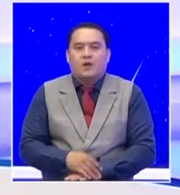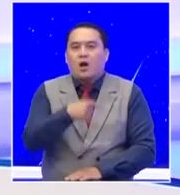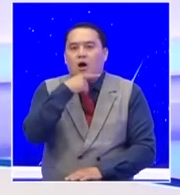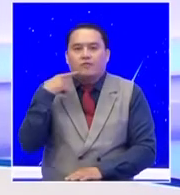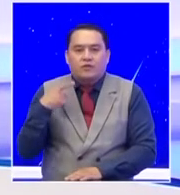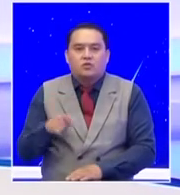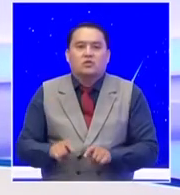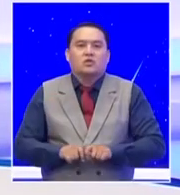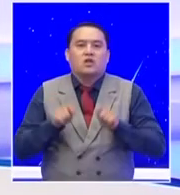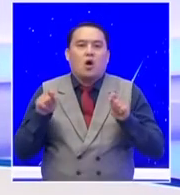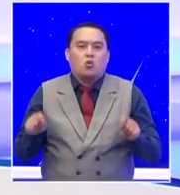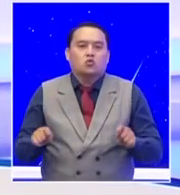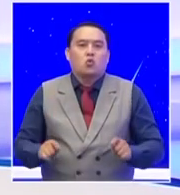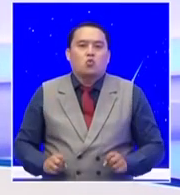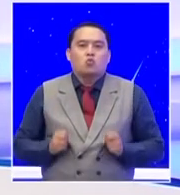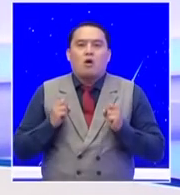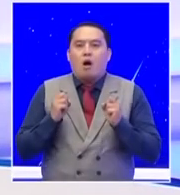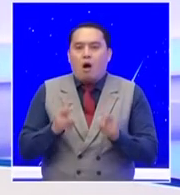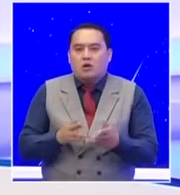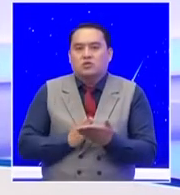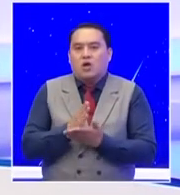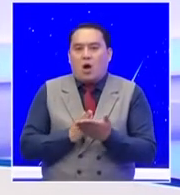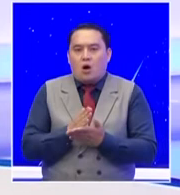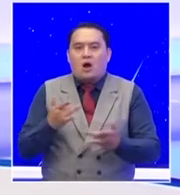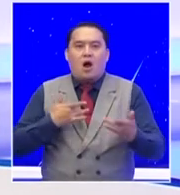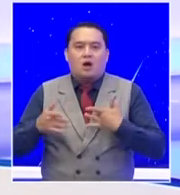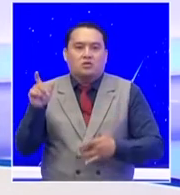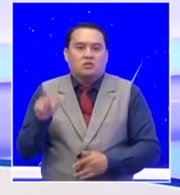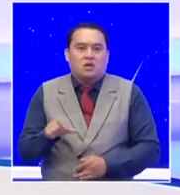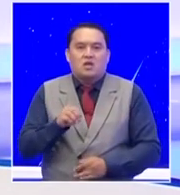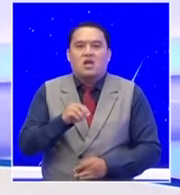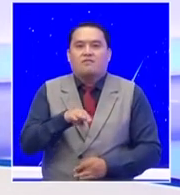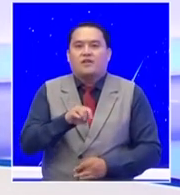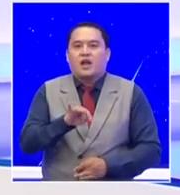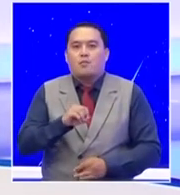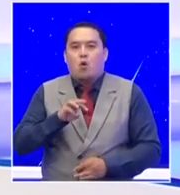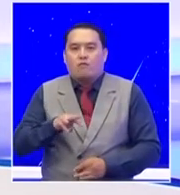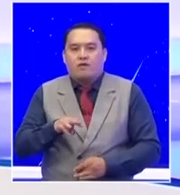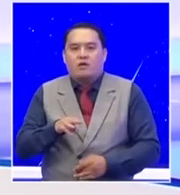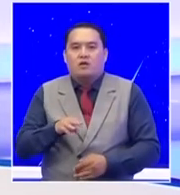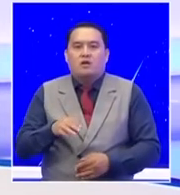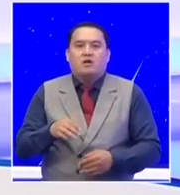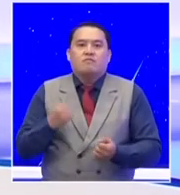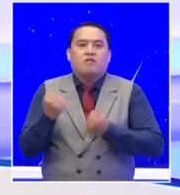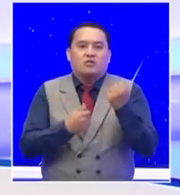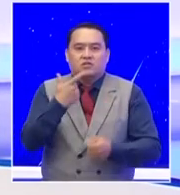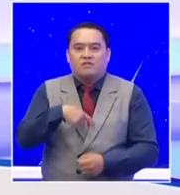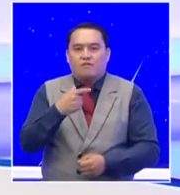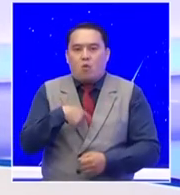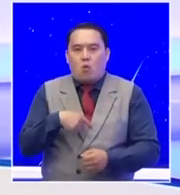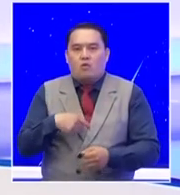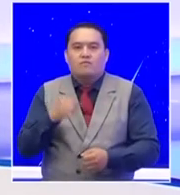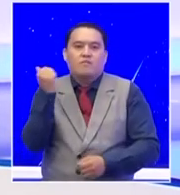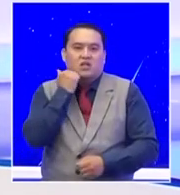А в России возбуждено уголовное дело в отношении заслуженного артиста страны Михаила Ефремова, влетевшего на своем автомобиле в